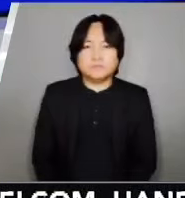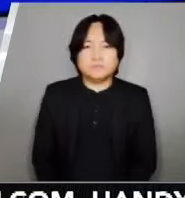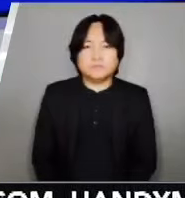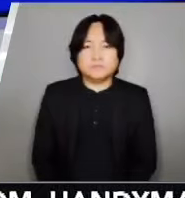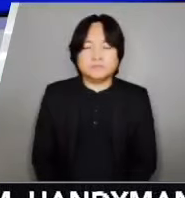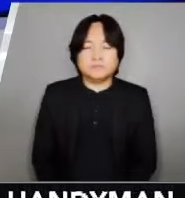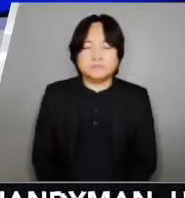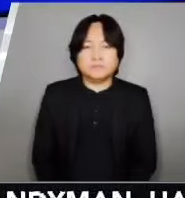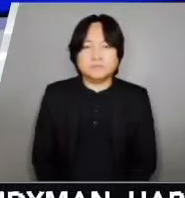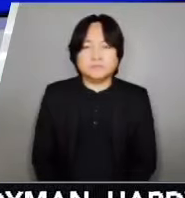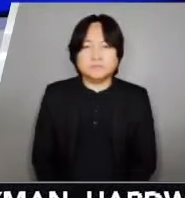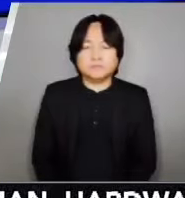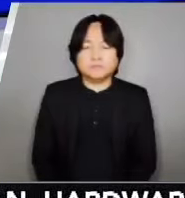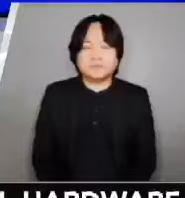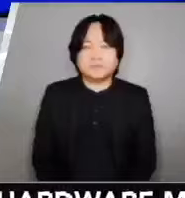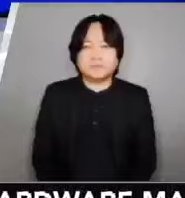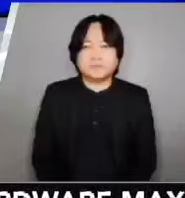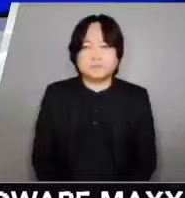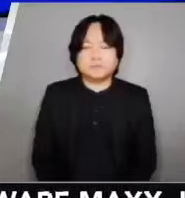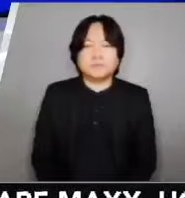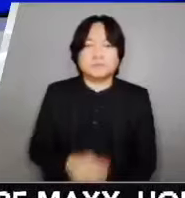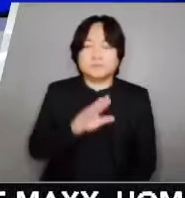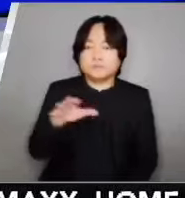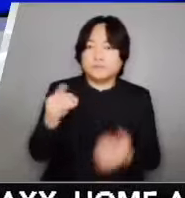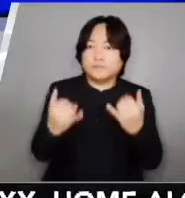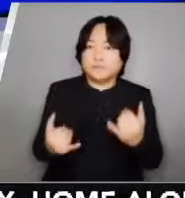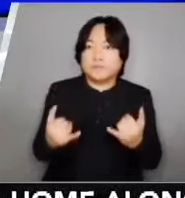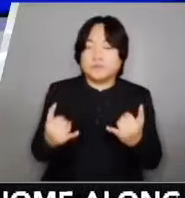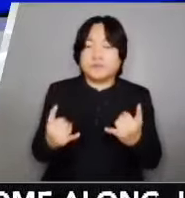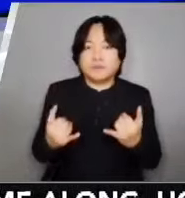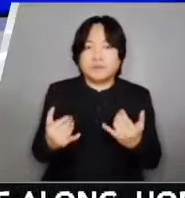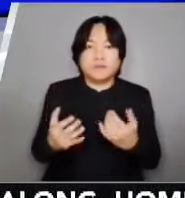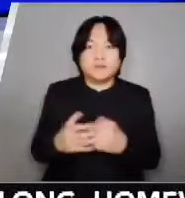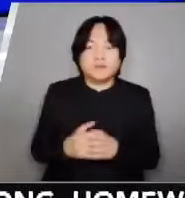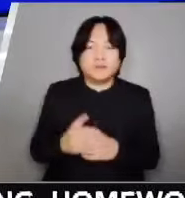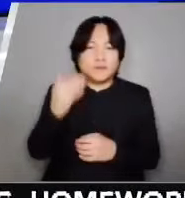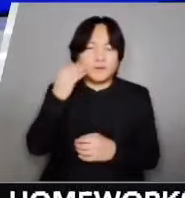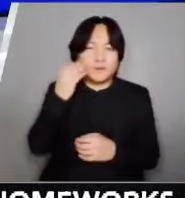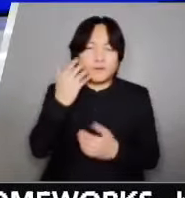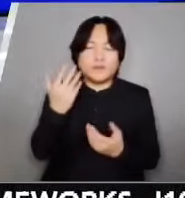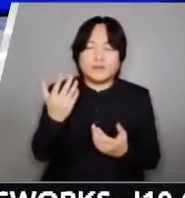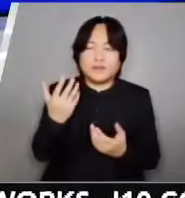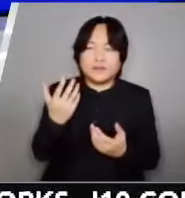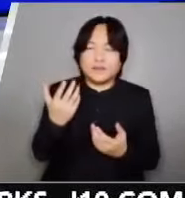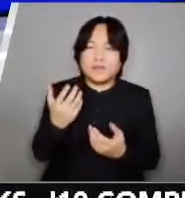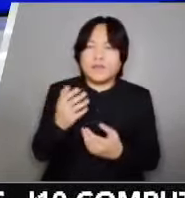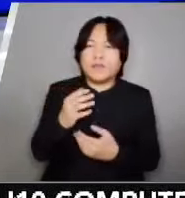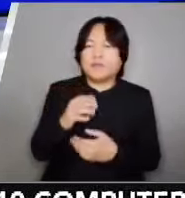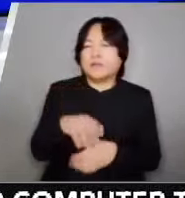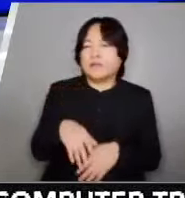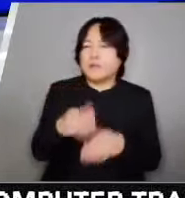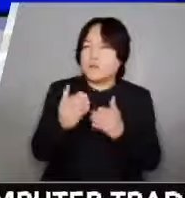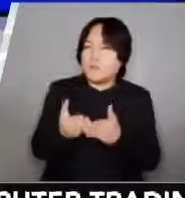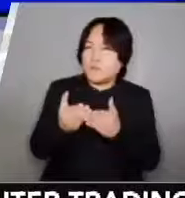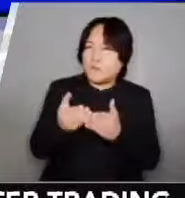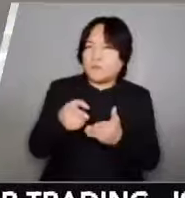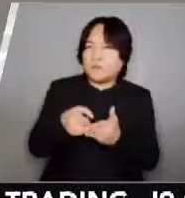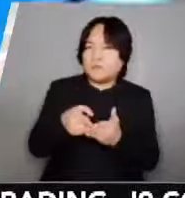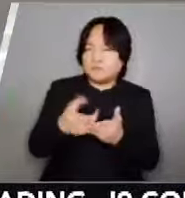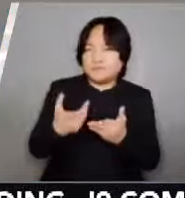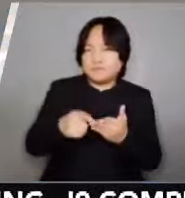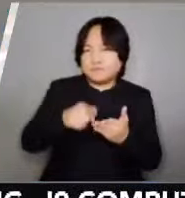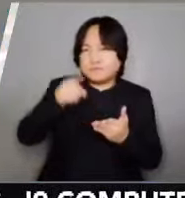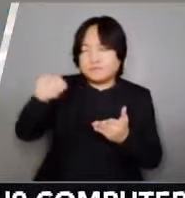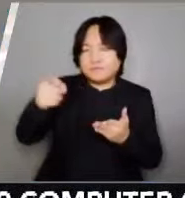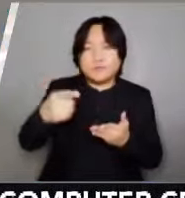Bagong milestone ang naset ng tinaguriang flying boat matapos maglakbay sa Sweden. Sa loob